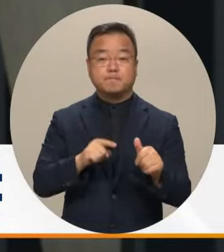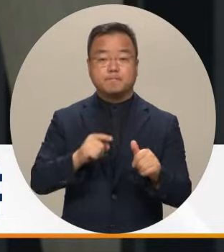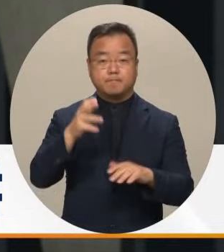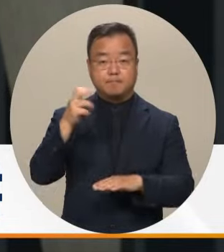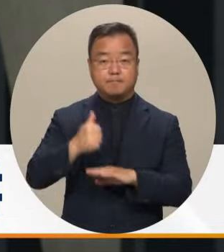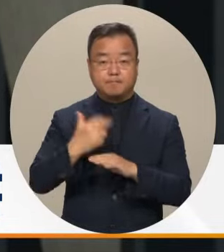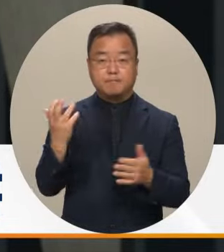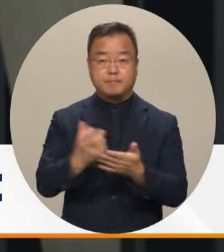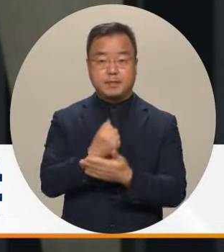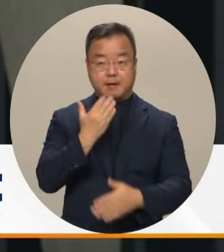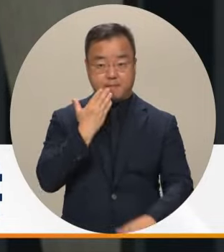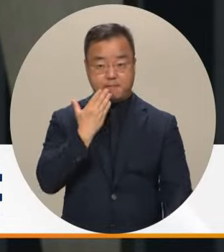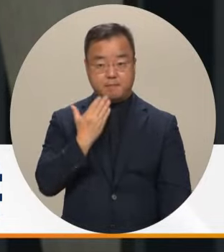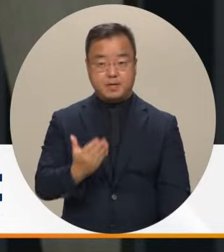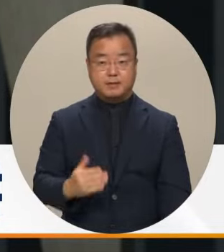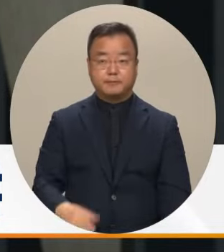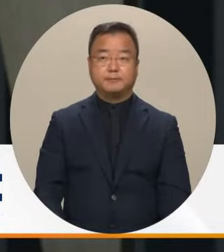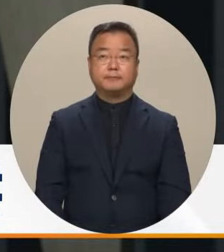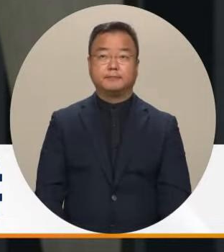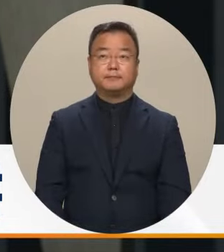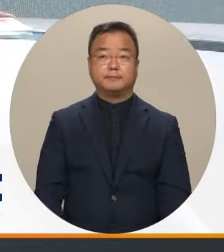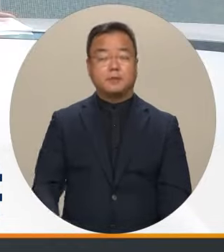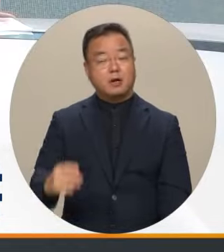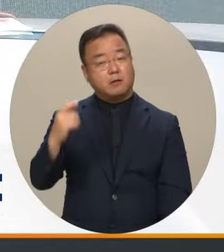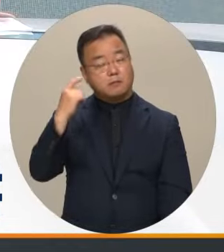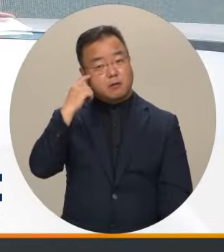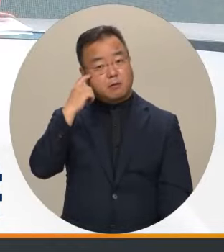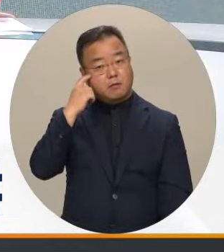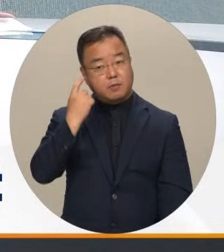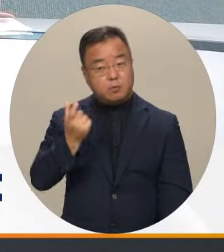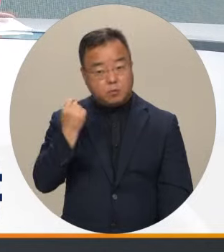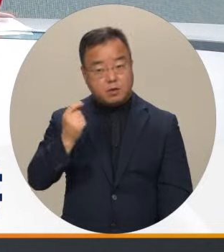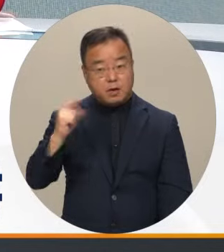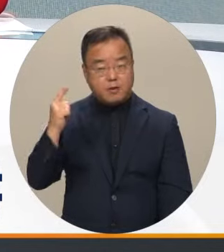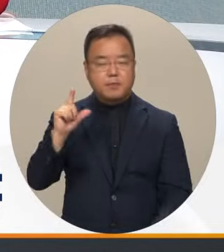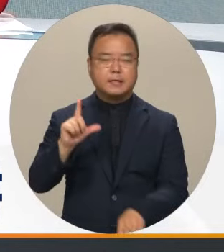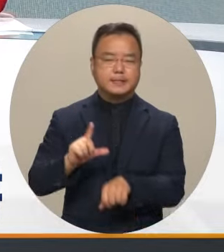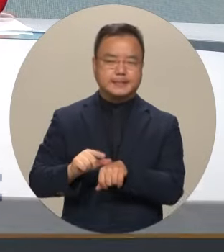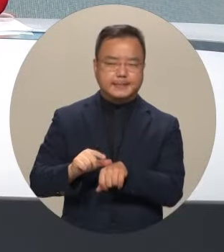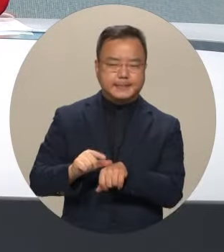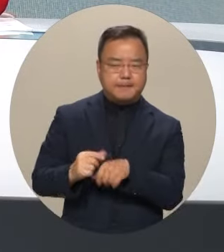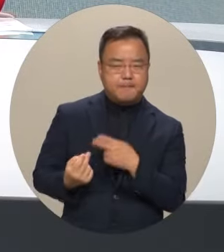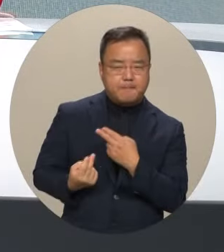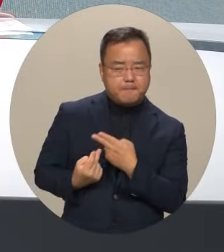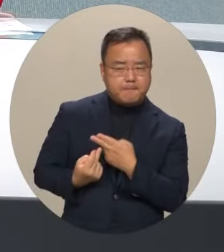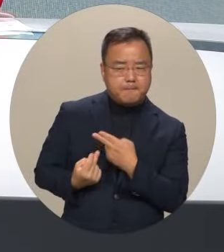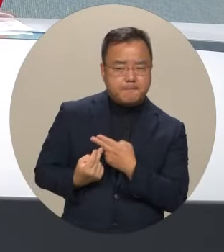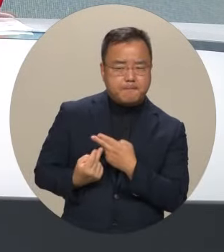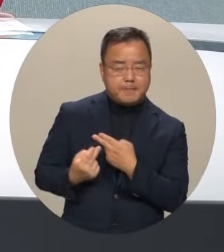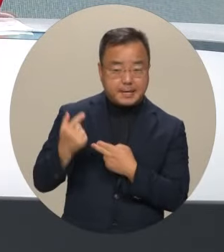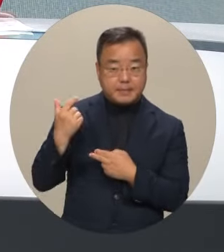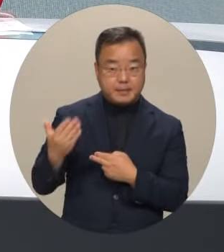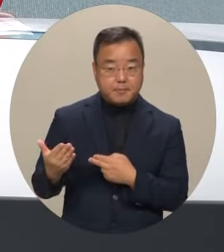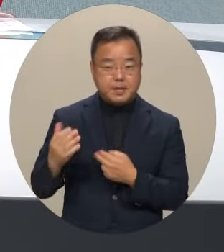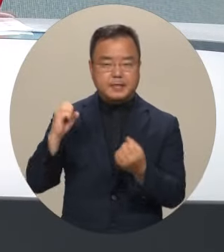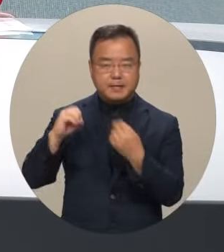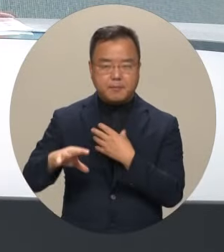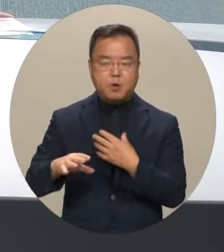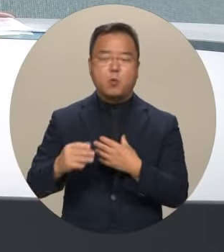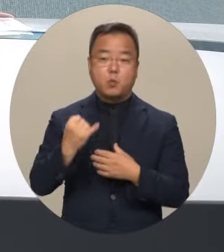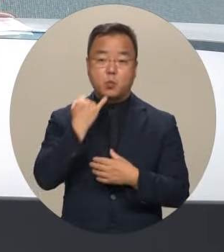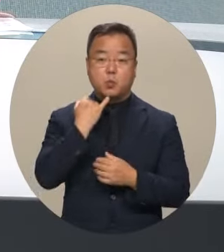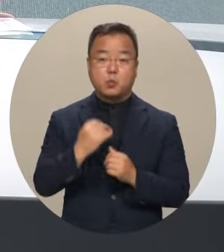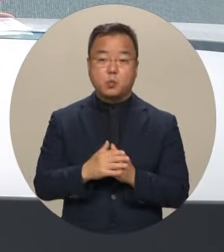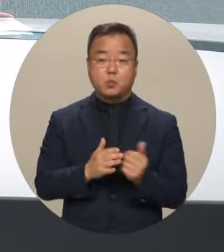거주지 않을까 싶습니다네 생각이 바로 안나면 시간을 버는 거죠 중요한 내용이겠다 그렇다면 면접관들이